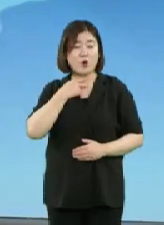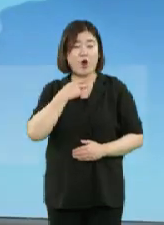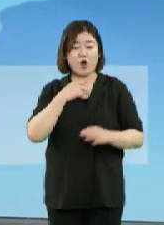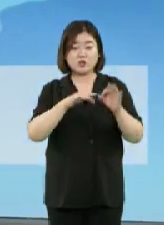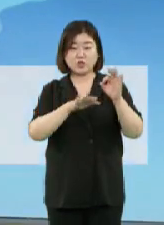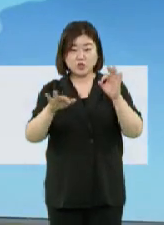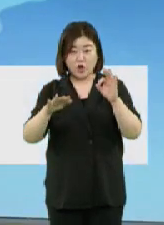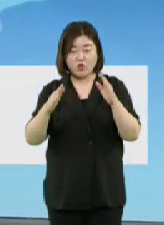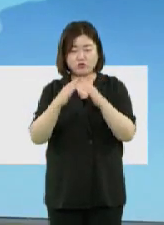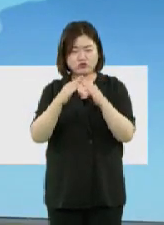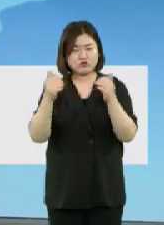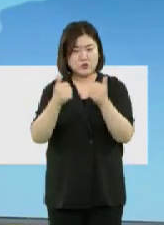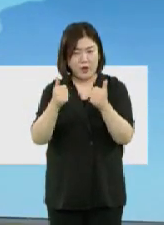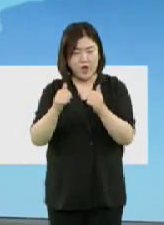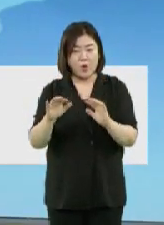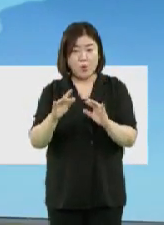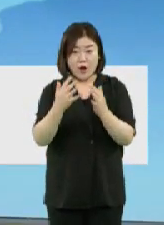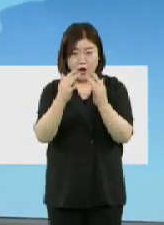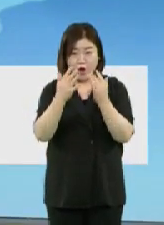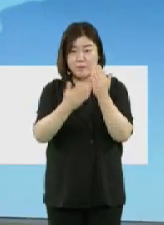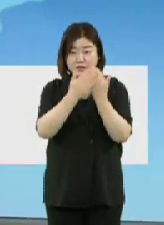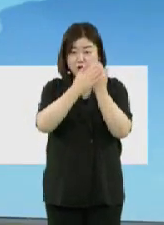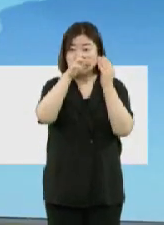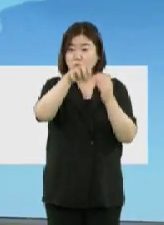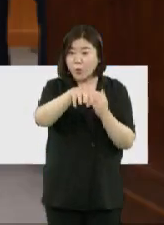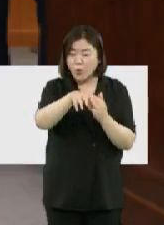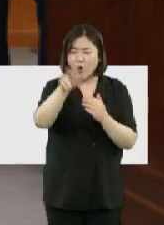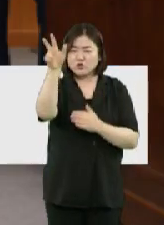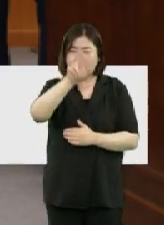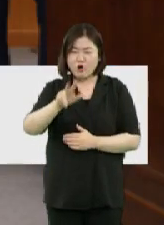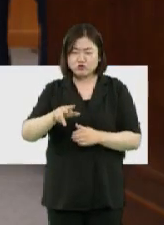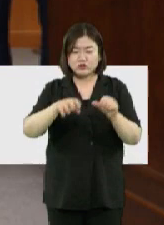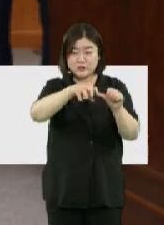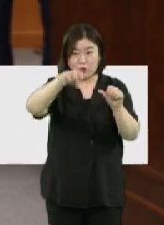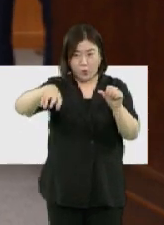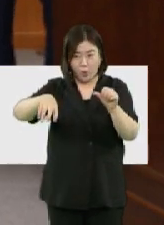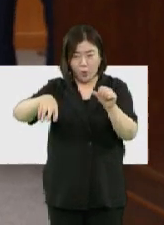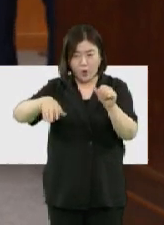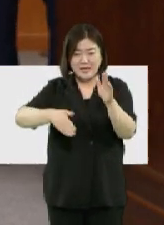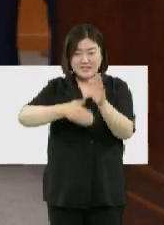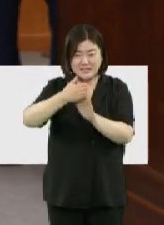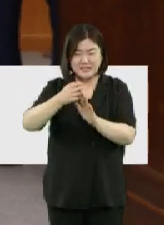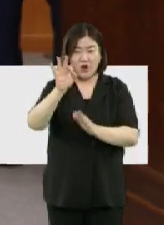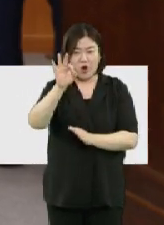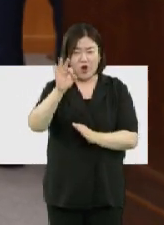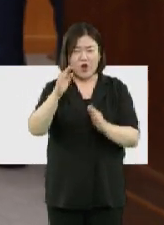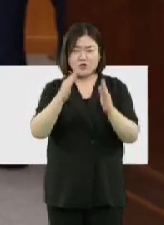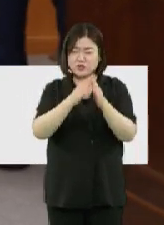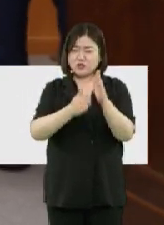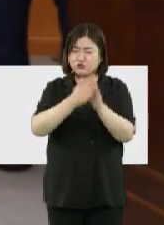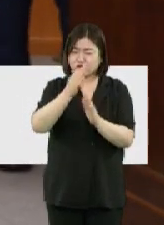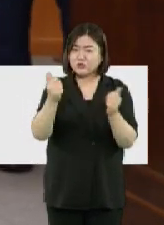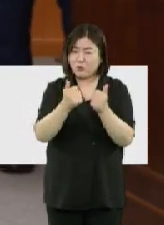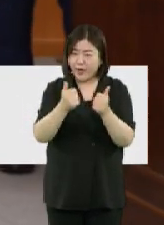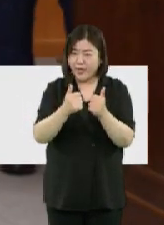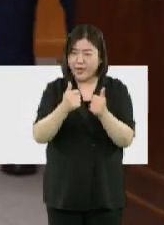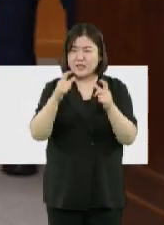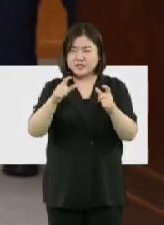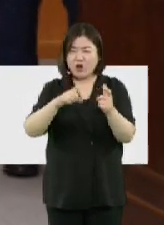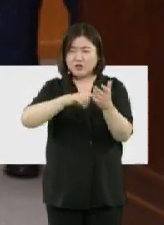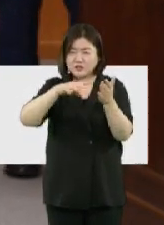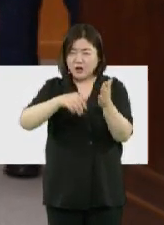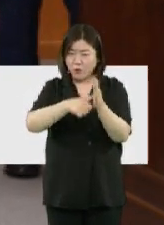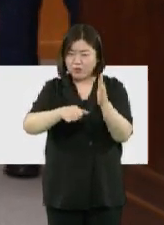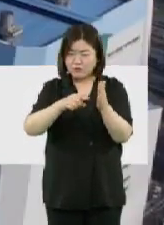고령시와 서천군 의회 등 화력발전소가 소재하는 전국 5개 시도, 10개 시군 의회가 지역자원시설세